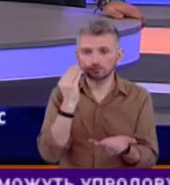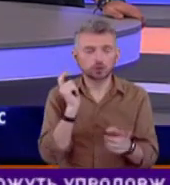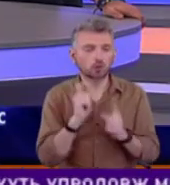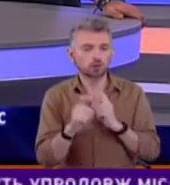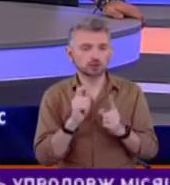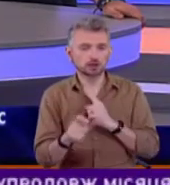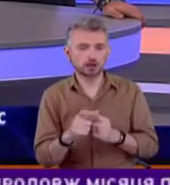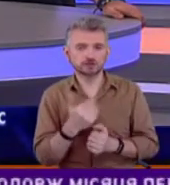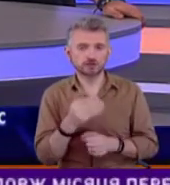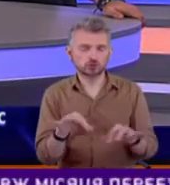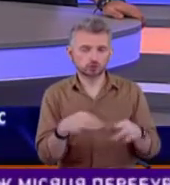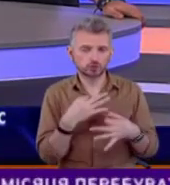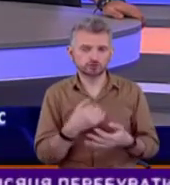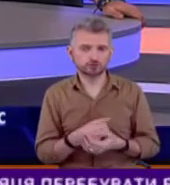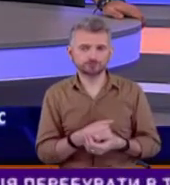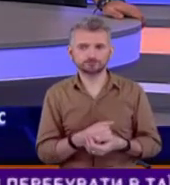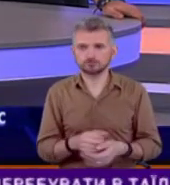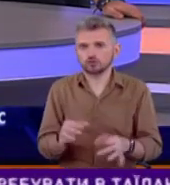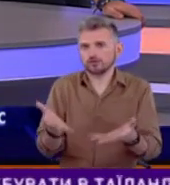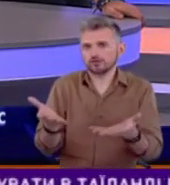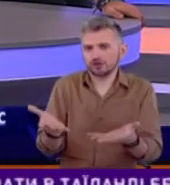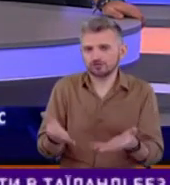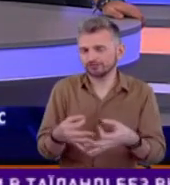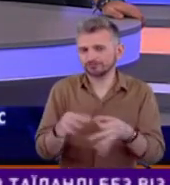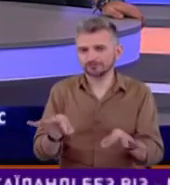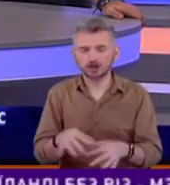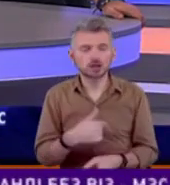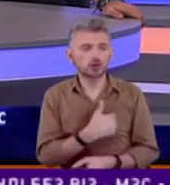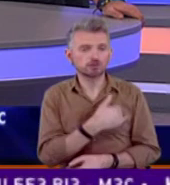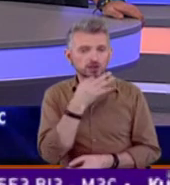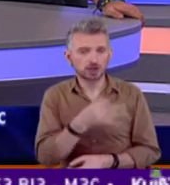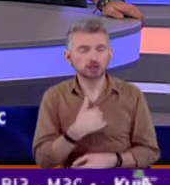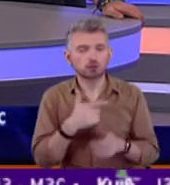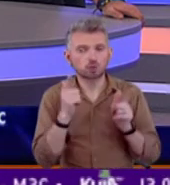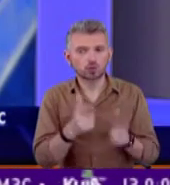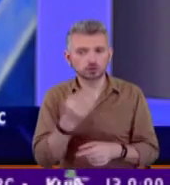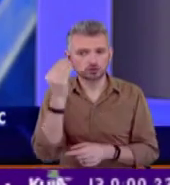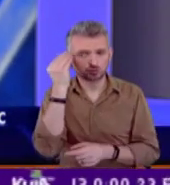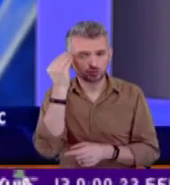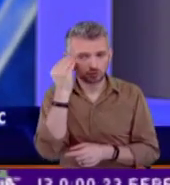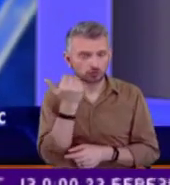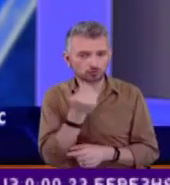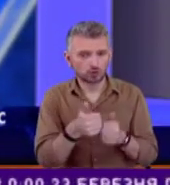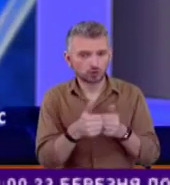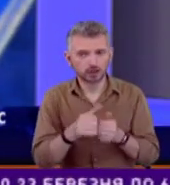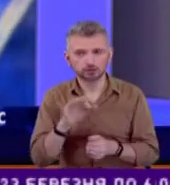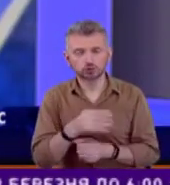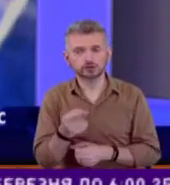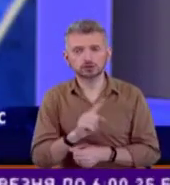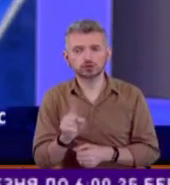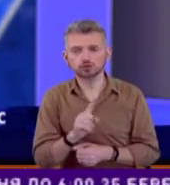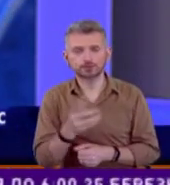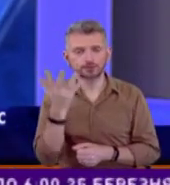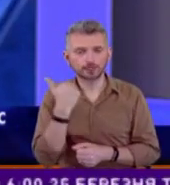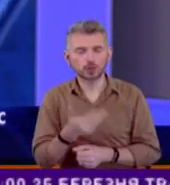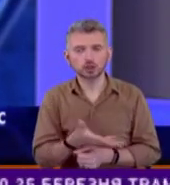Коментар да. З вашого дозволу. Ну, звичайно. Колеги, я хотів би сказати, що я погоджуюсь з думкою колеги стосовно того, що коли